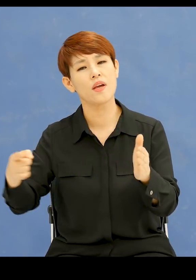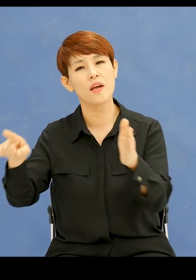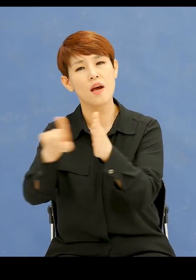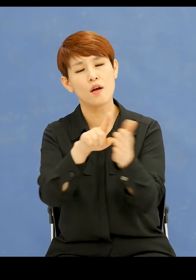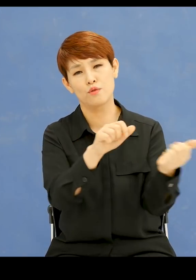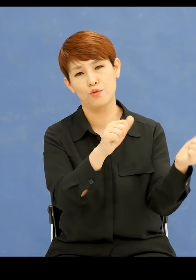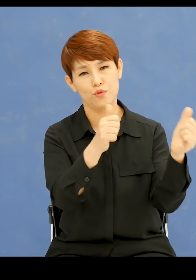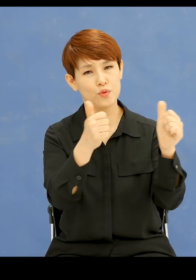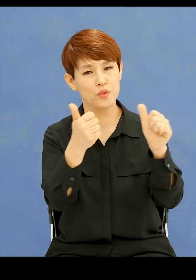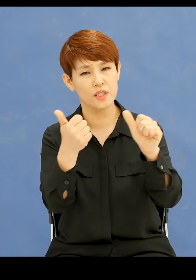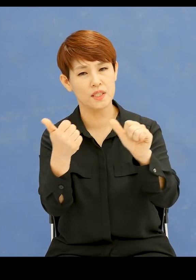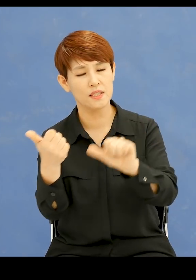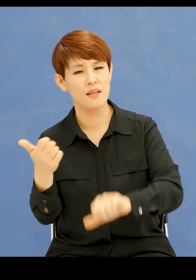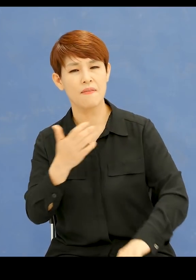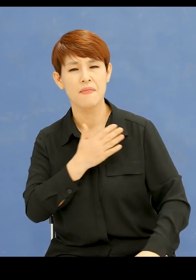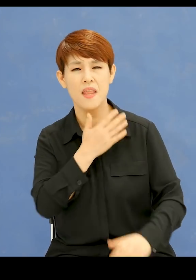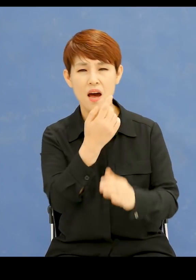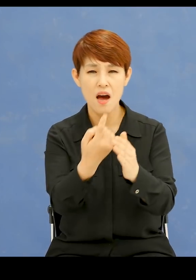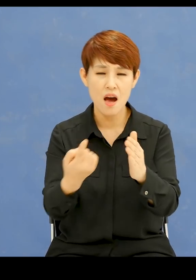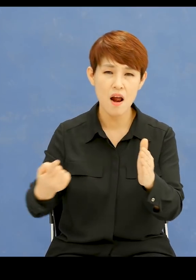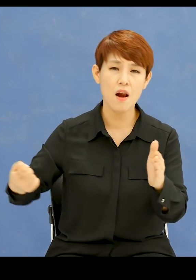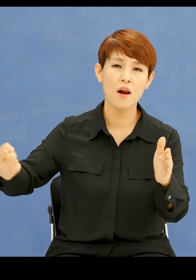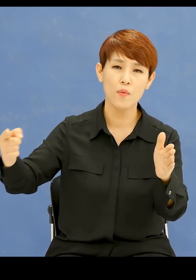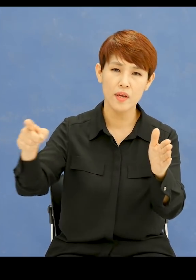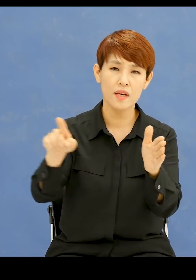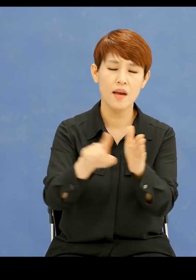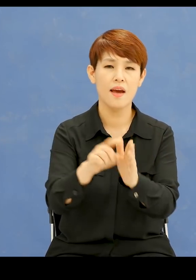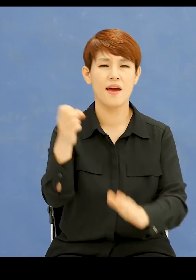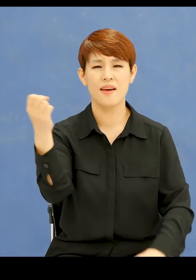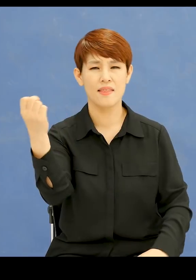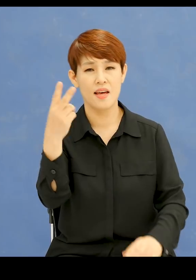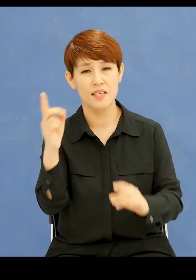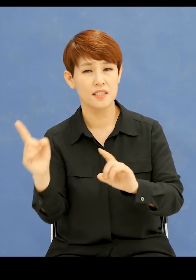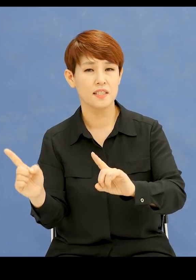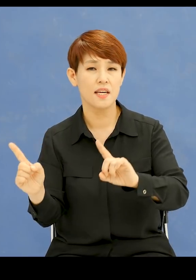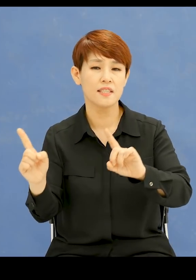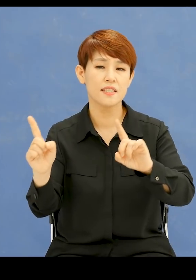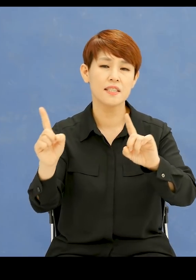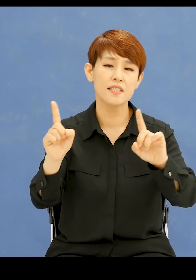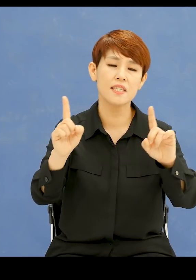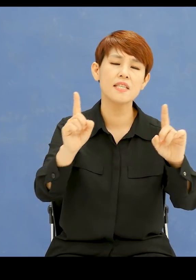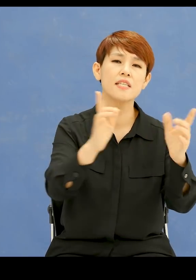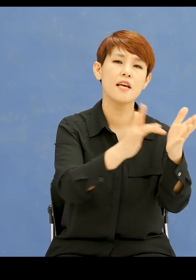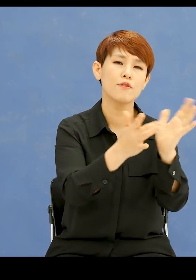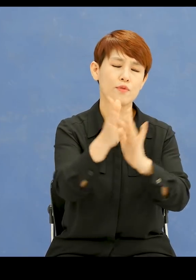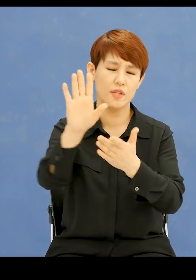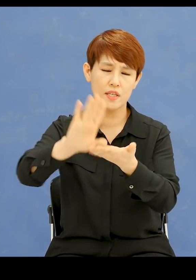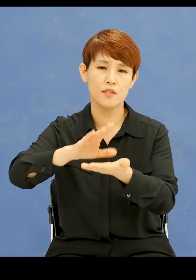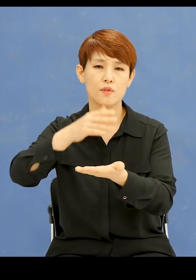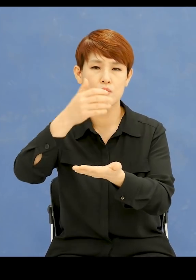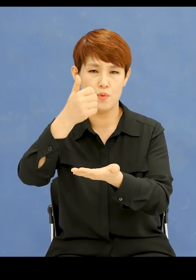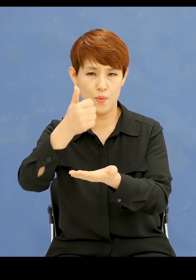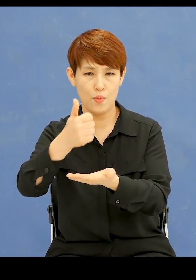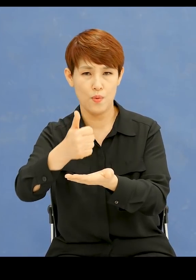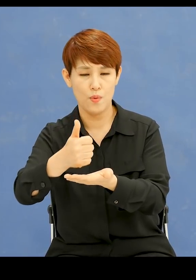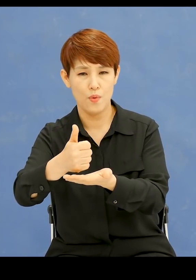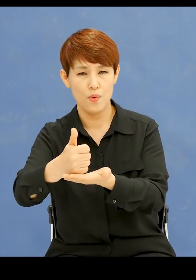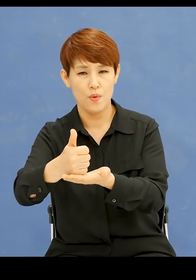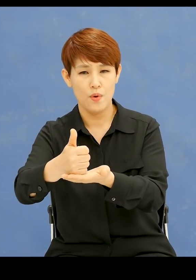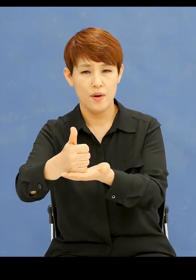날 위해 죽으신 날 위해 다시 사신 예수